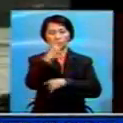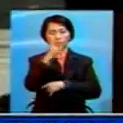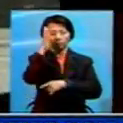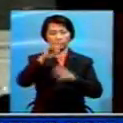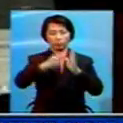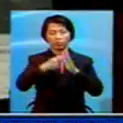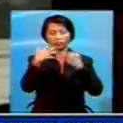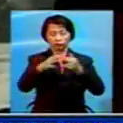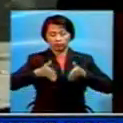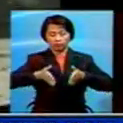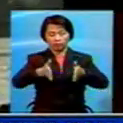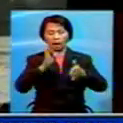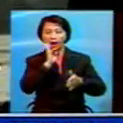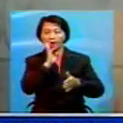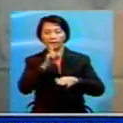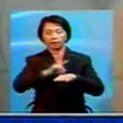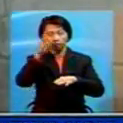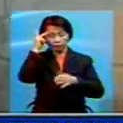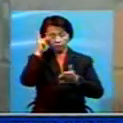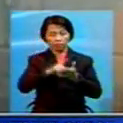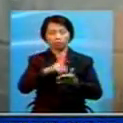selepas laluan perairan dikenal